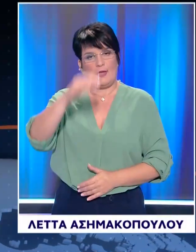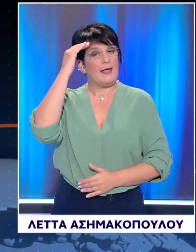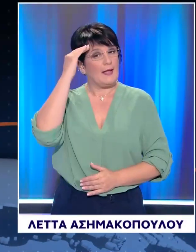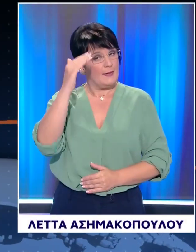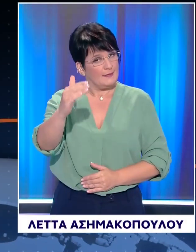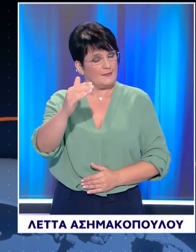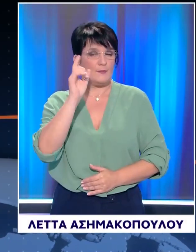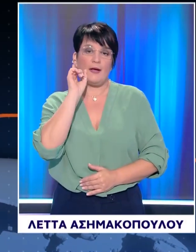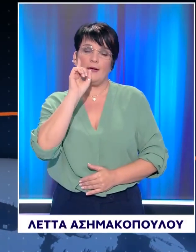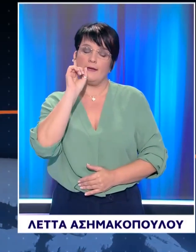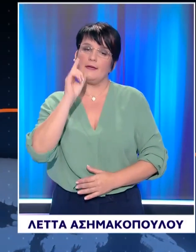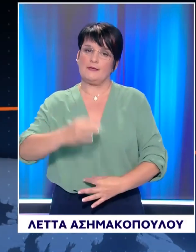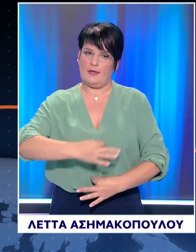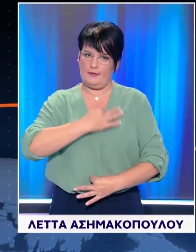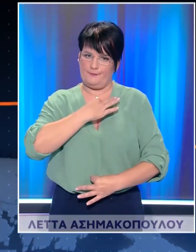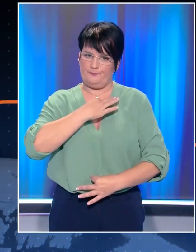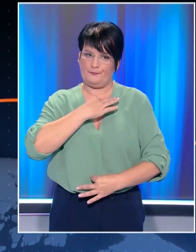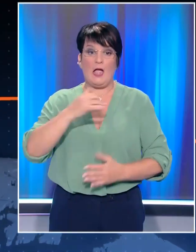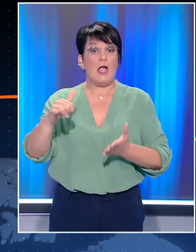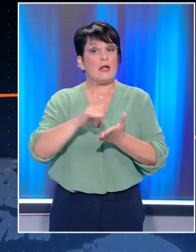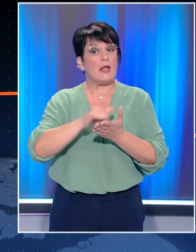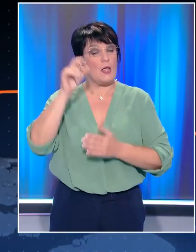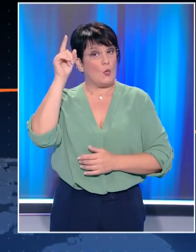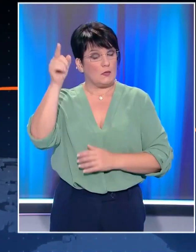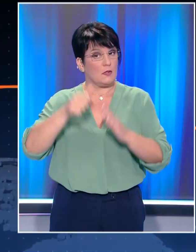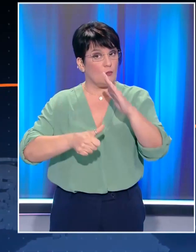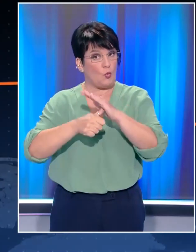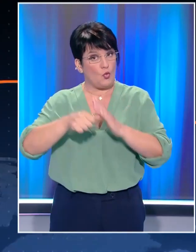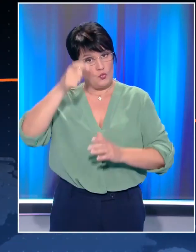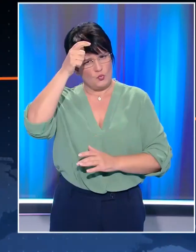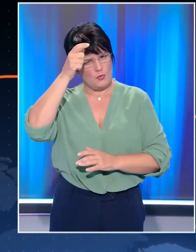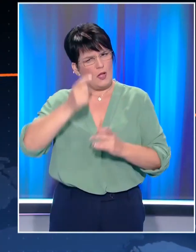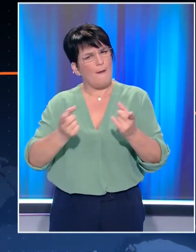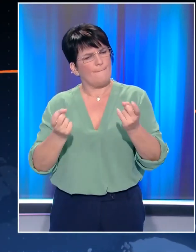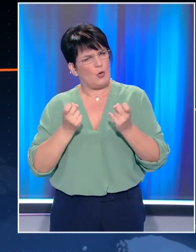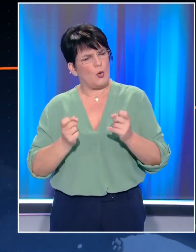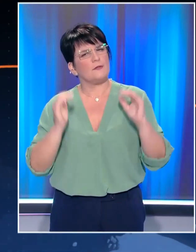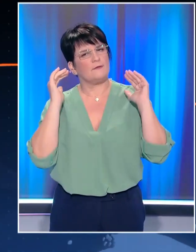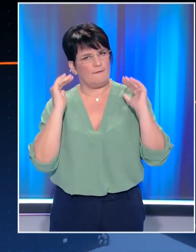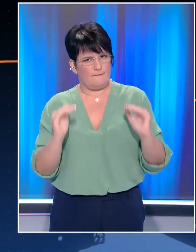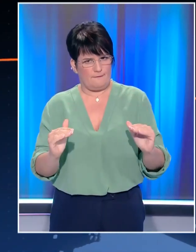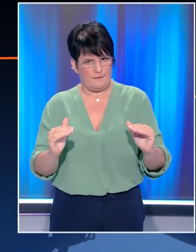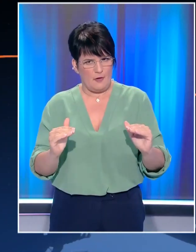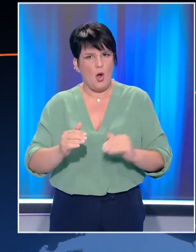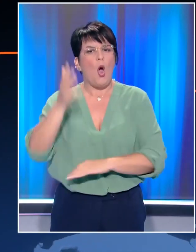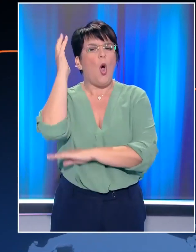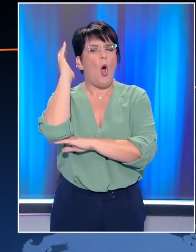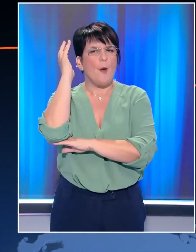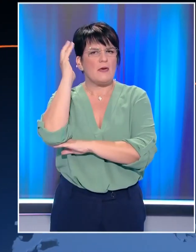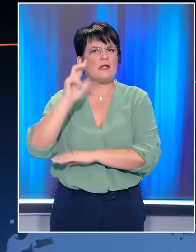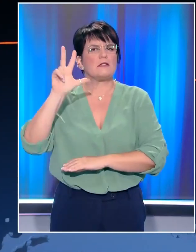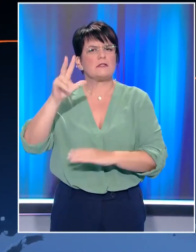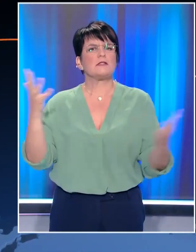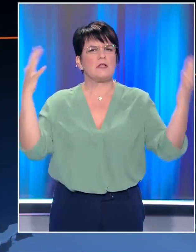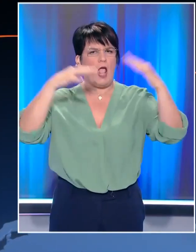Κυρίες και κύριοι, καλησπέρα σας. Προκλητικός για ακόμα μια φορά εμφανίστηκε ο Τούρκος πρόεδρος στη Νέα Υόρκη. Στην ομιλία του στη Γενική